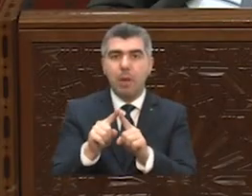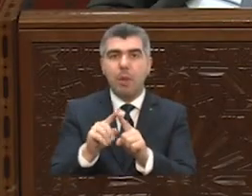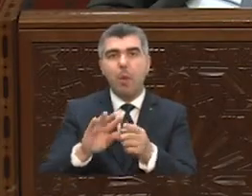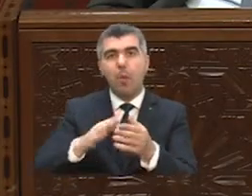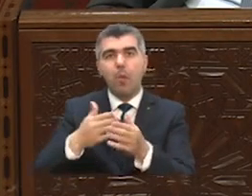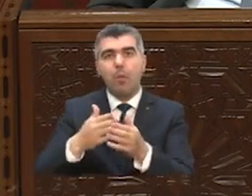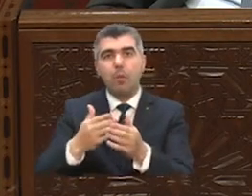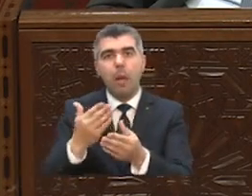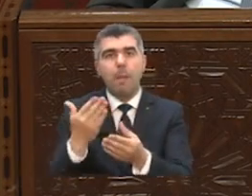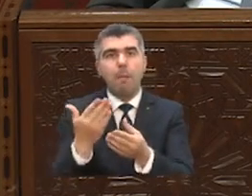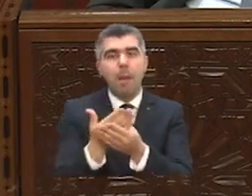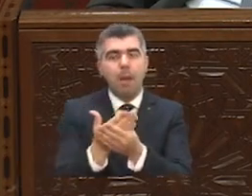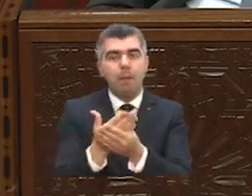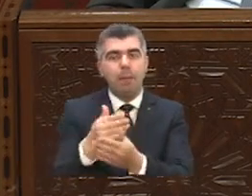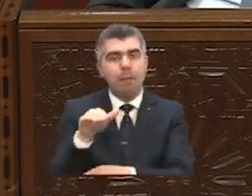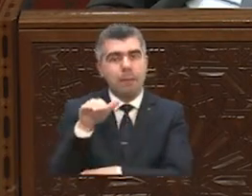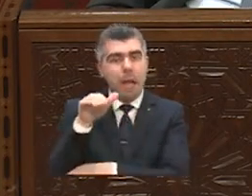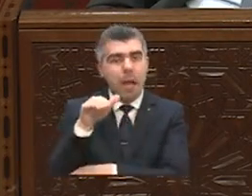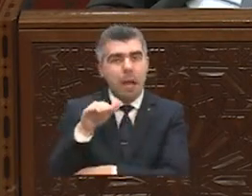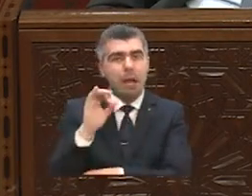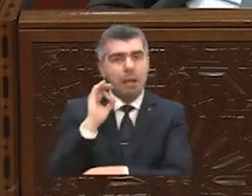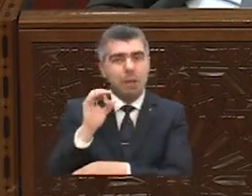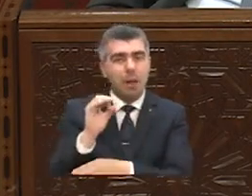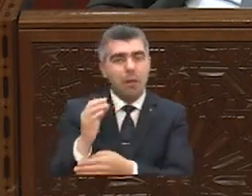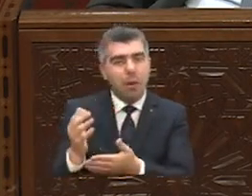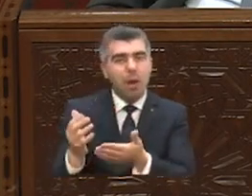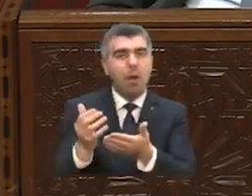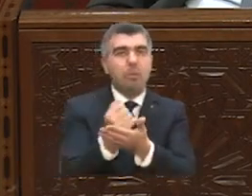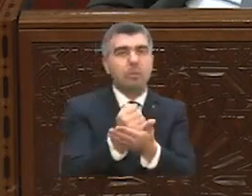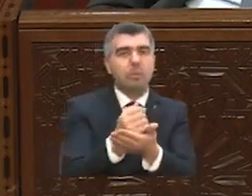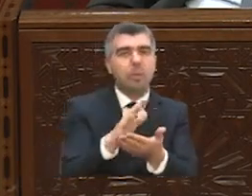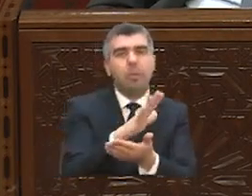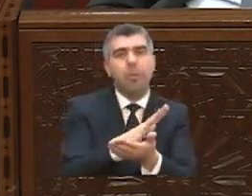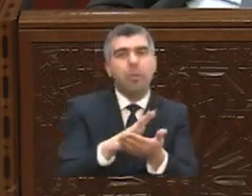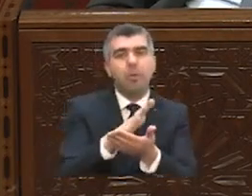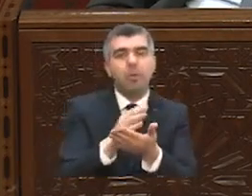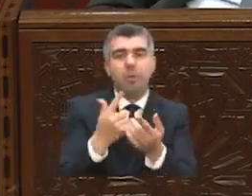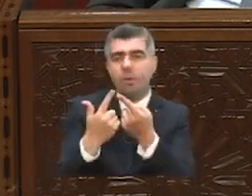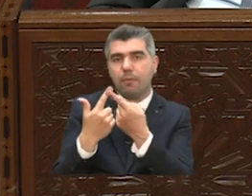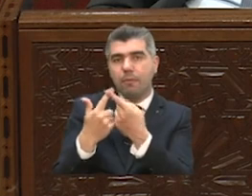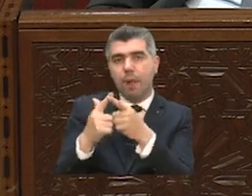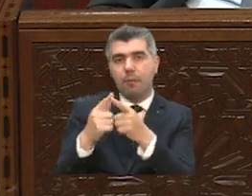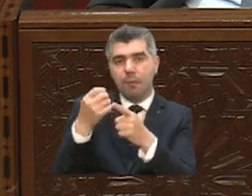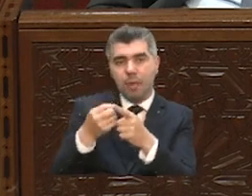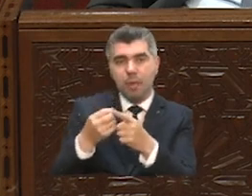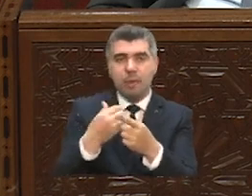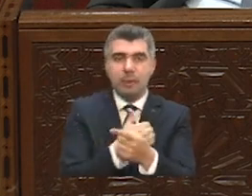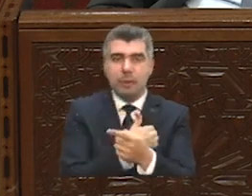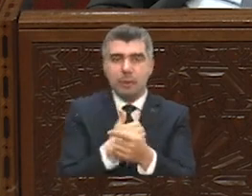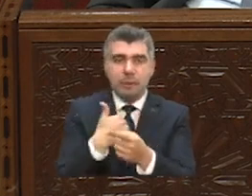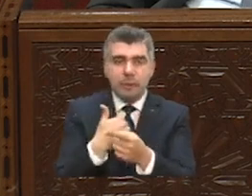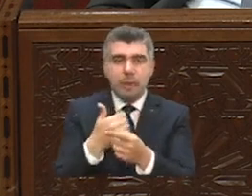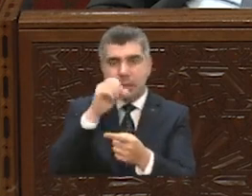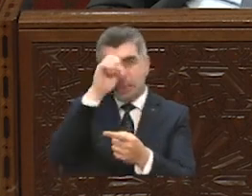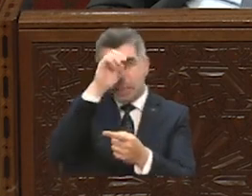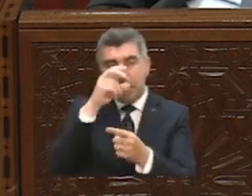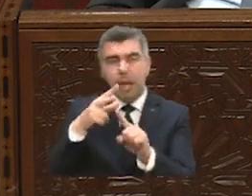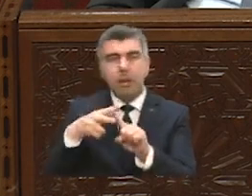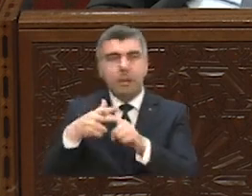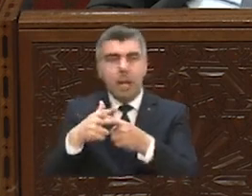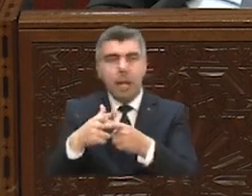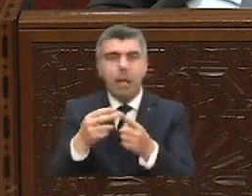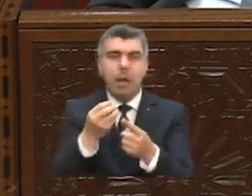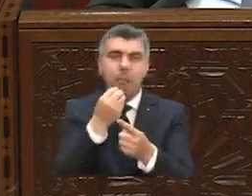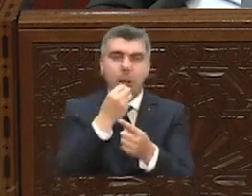للواجهة والتسابق من أجل تحسينها في مختلف أبعادها الصحية والطاقية والصناعية